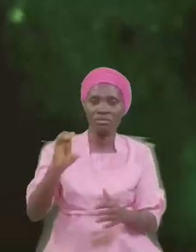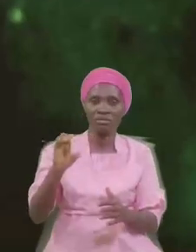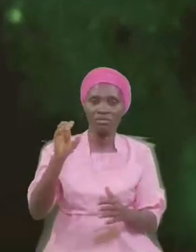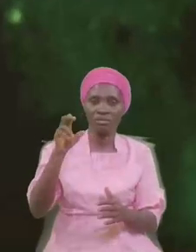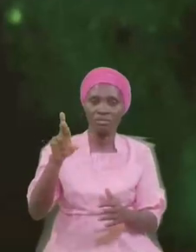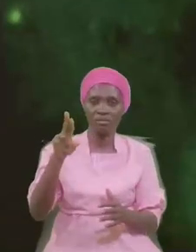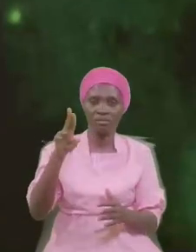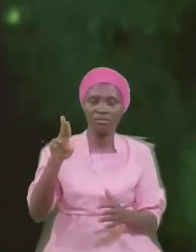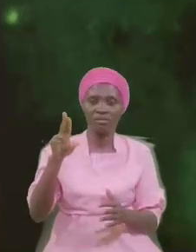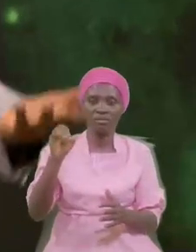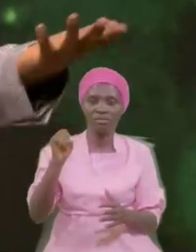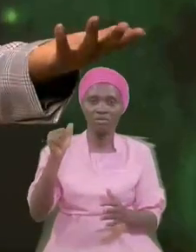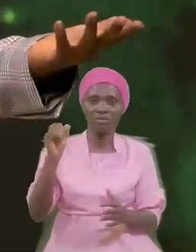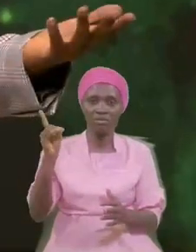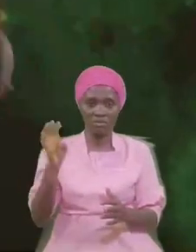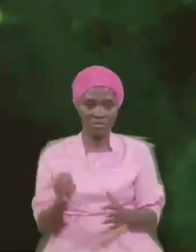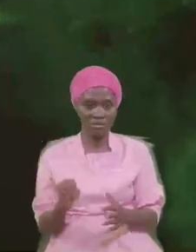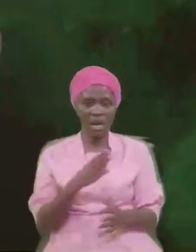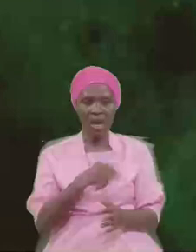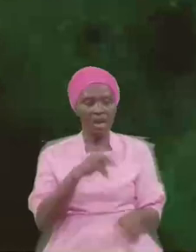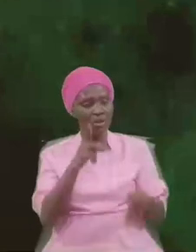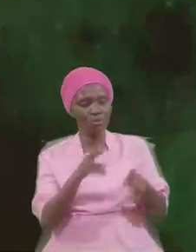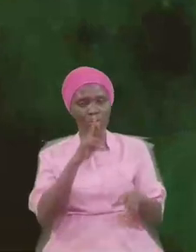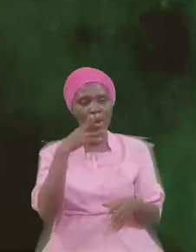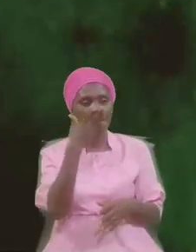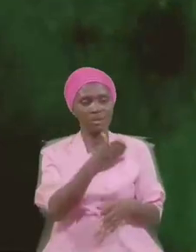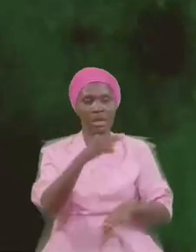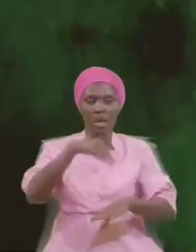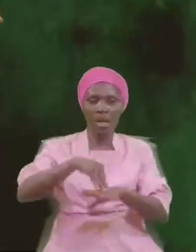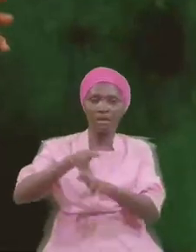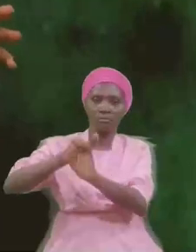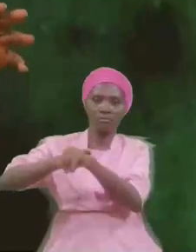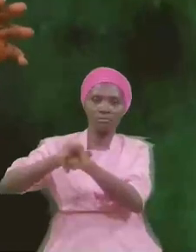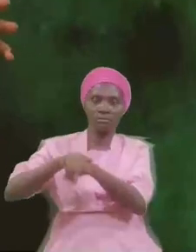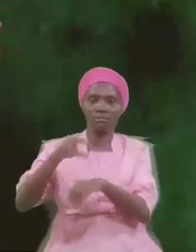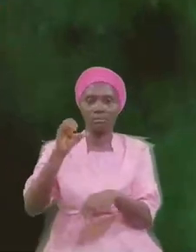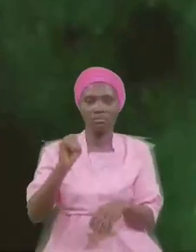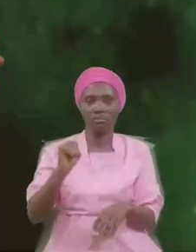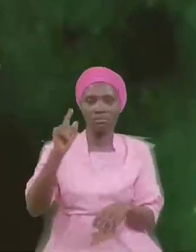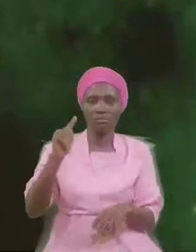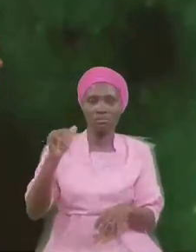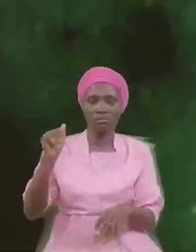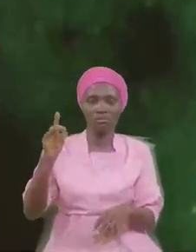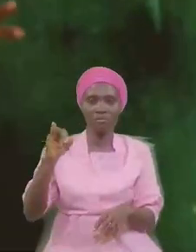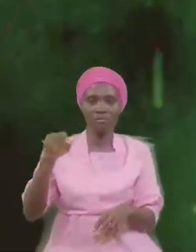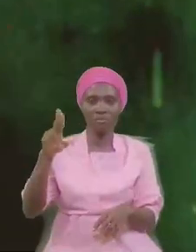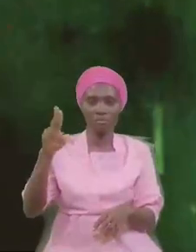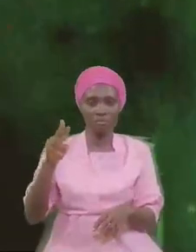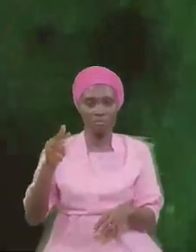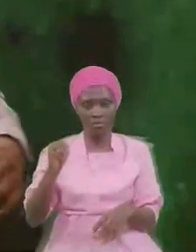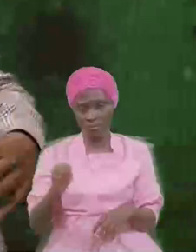la croisade. Tout le monde était là au stade. Ceci, c'est un petit stade. Parce qu'on